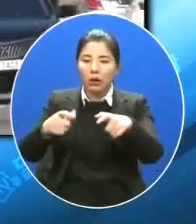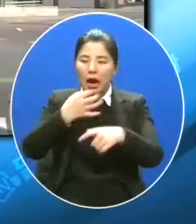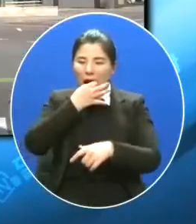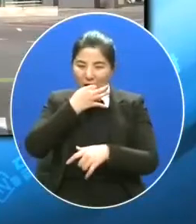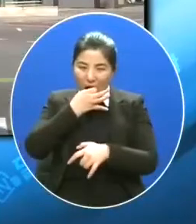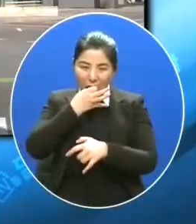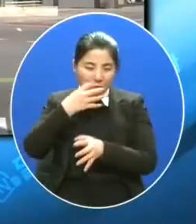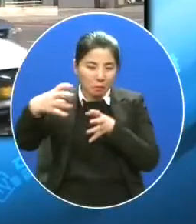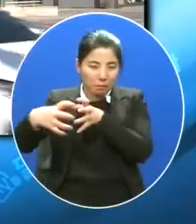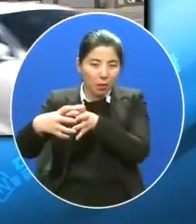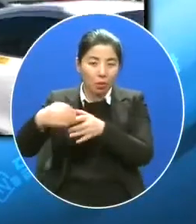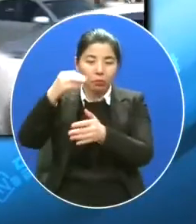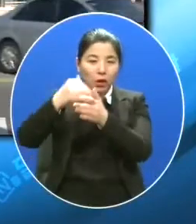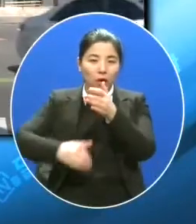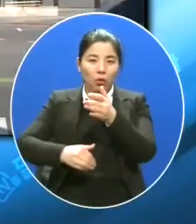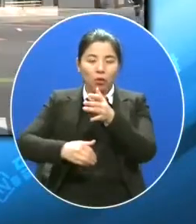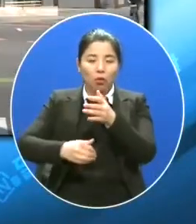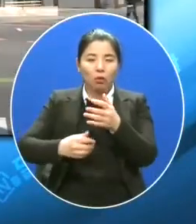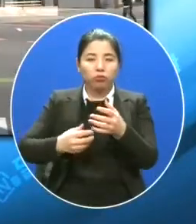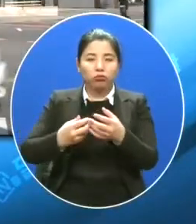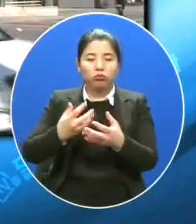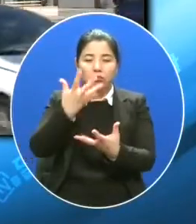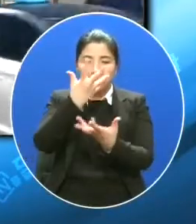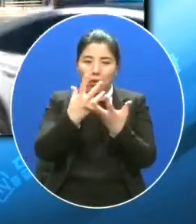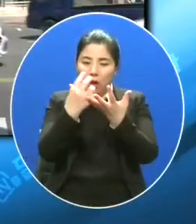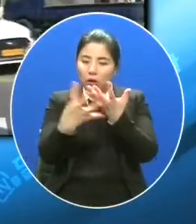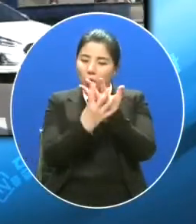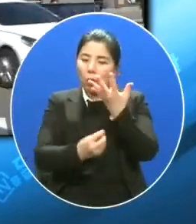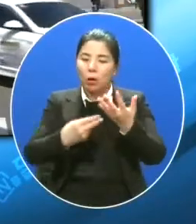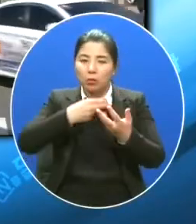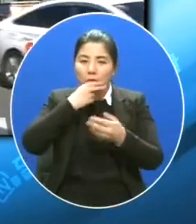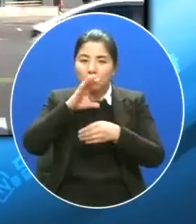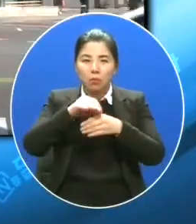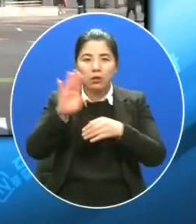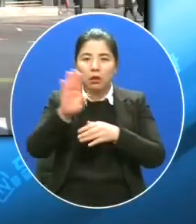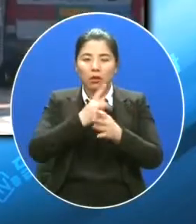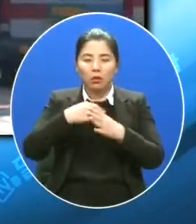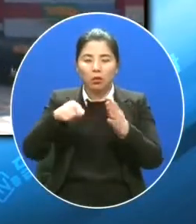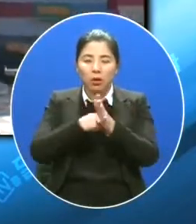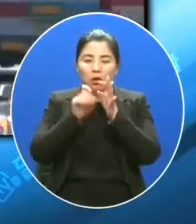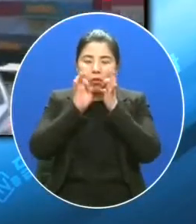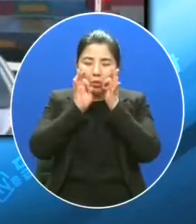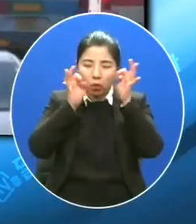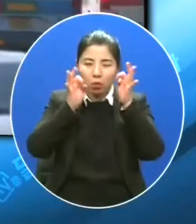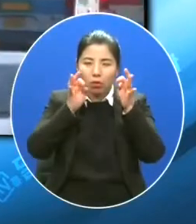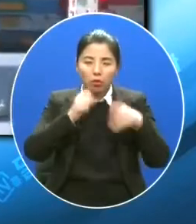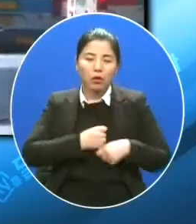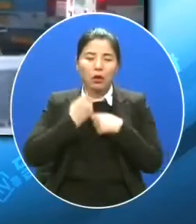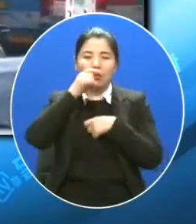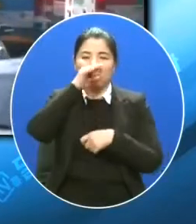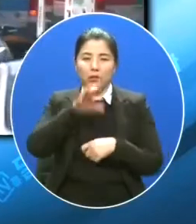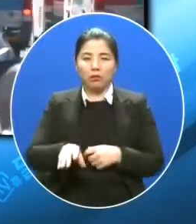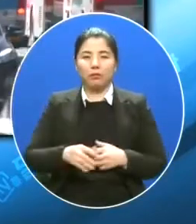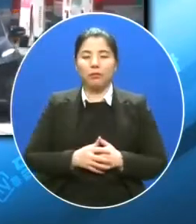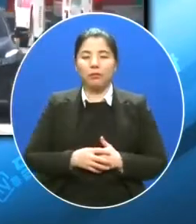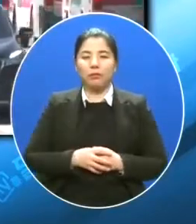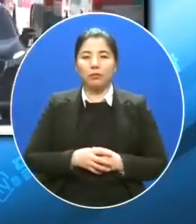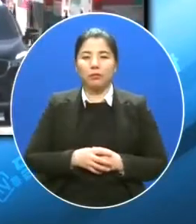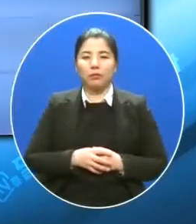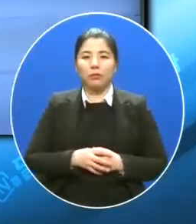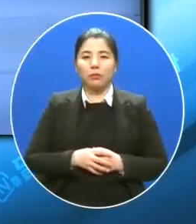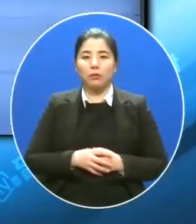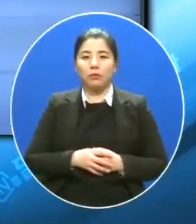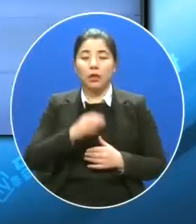지역의 이기주의에 영합하는 내용을 여과 없이 방송하는 일이 없도록 노력하는 것 또한 게을리해서는 안 될